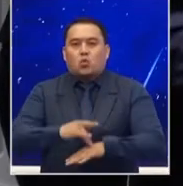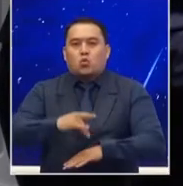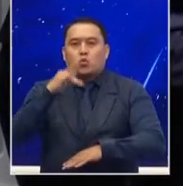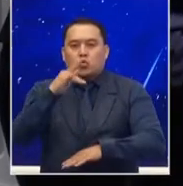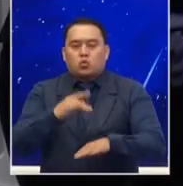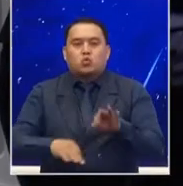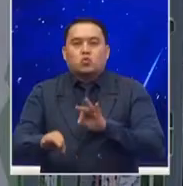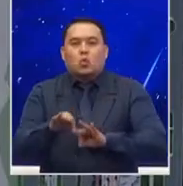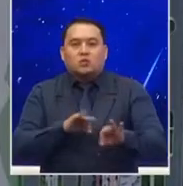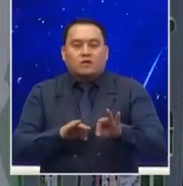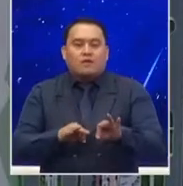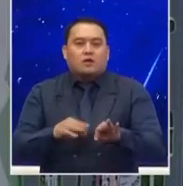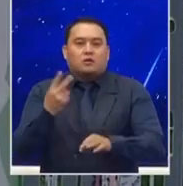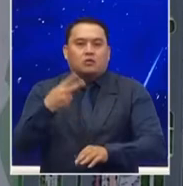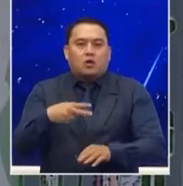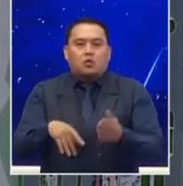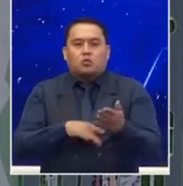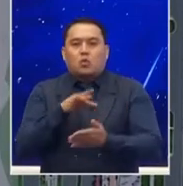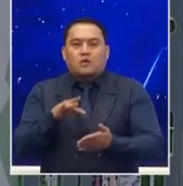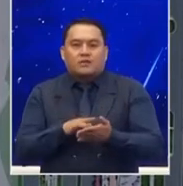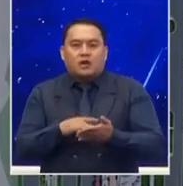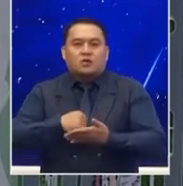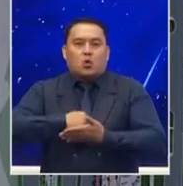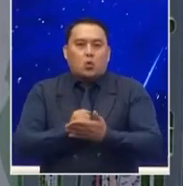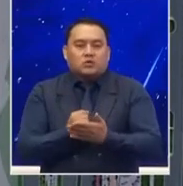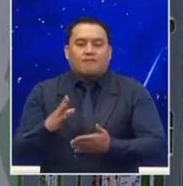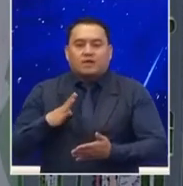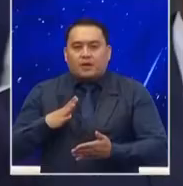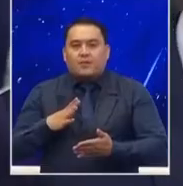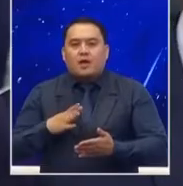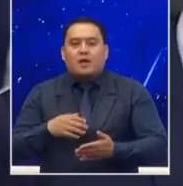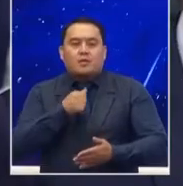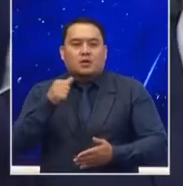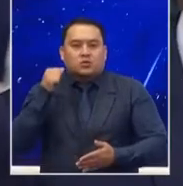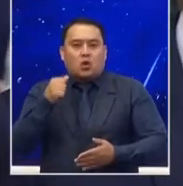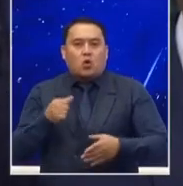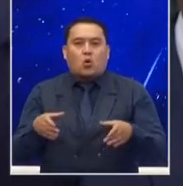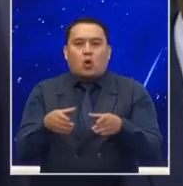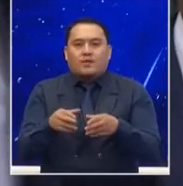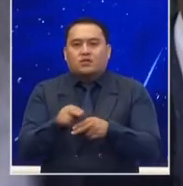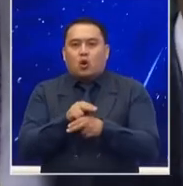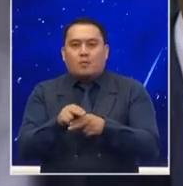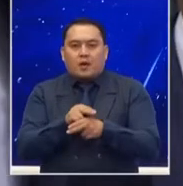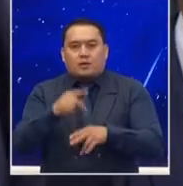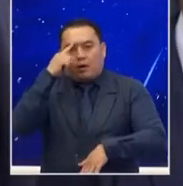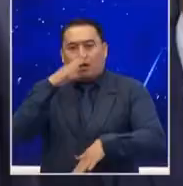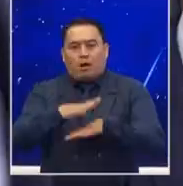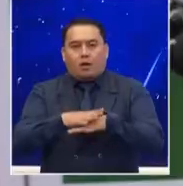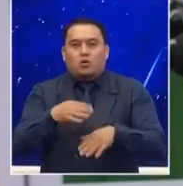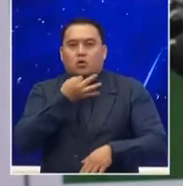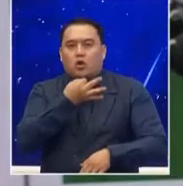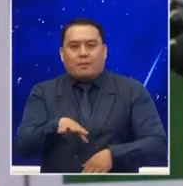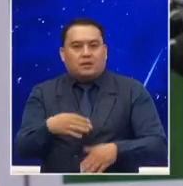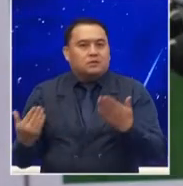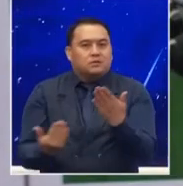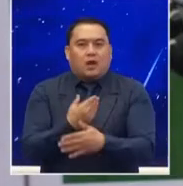Жобасын 2015 жылы Талдықорған архитектура мекемесі жасапты. Былтыр Урбастиль компаниясы түзетіпті. Әкімге ұнамады.